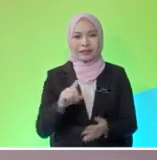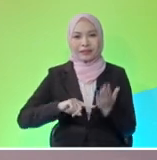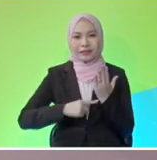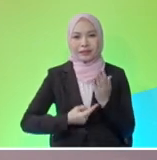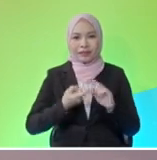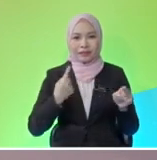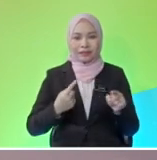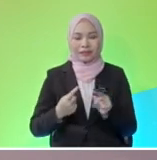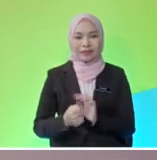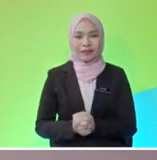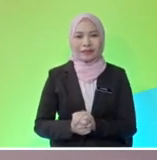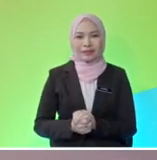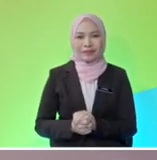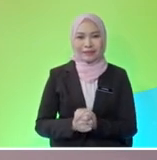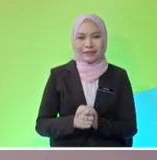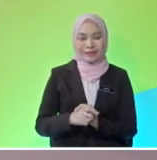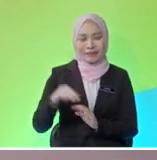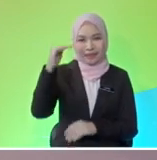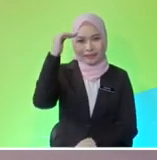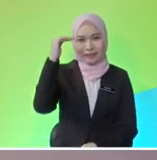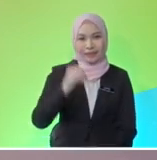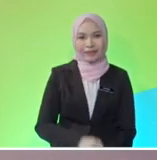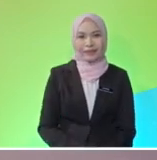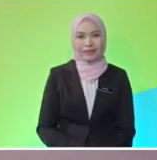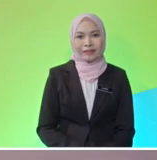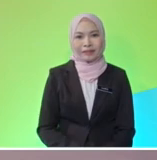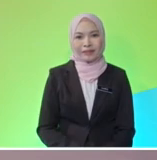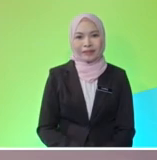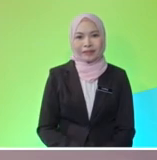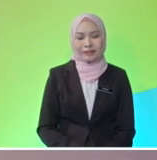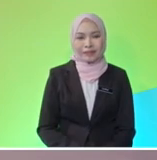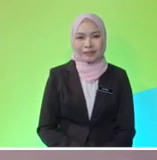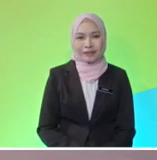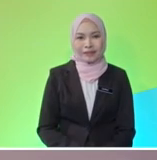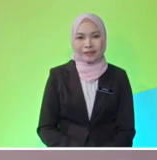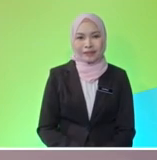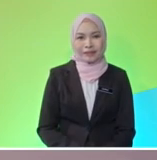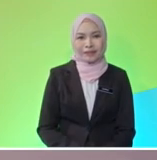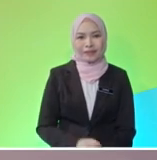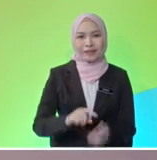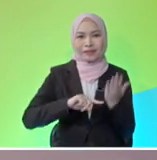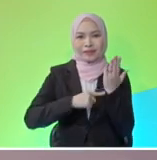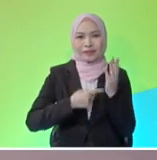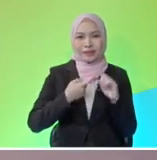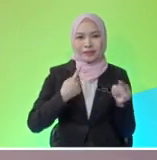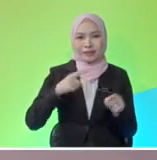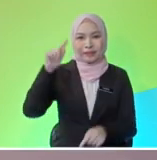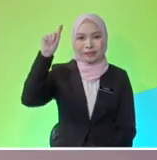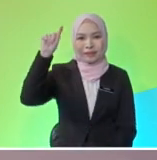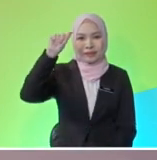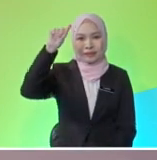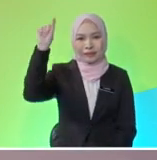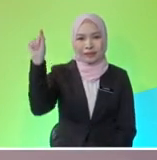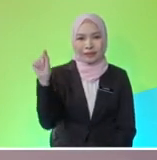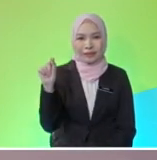daripada bawah. Tak nak. Kita tak nak dia mula daripada bawah. Kita menulis mesti mula daripada atas. Atas, turun macam